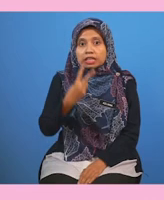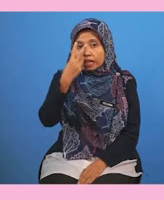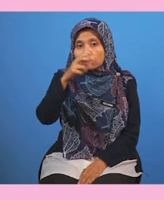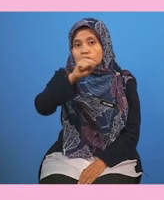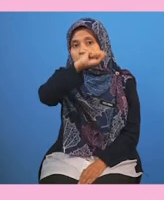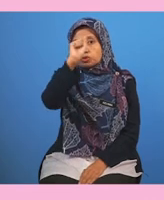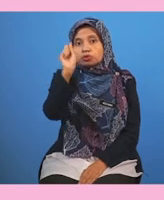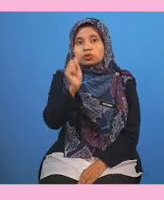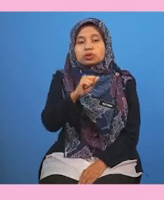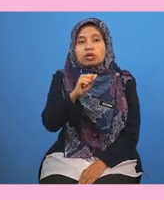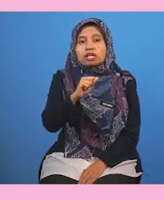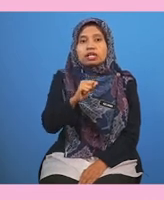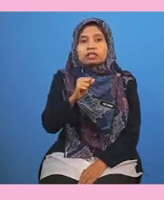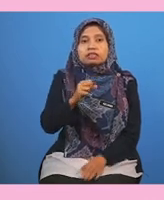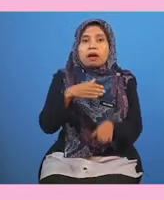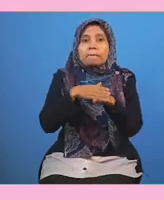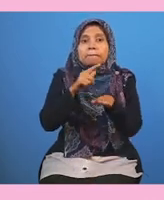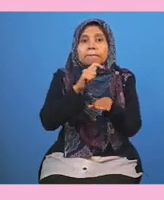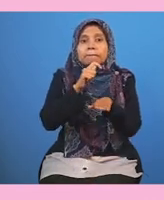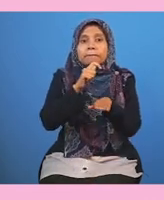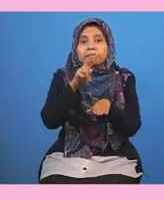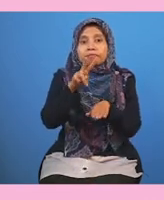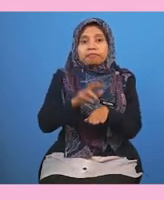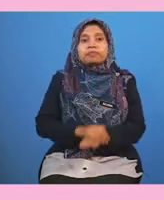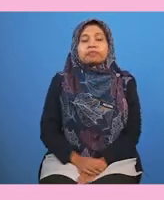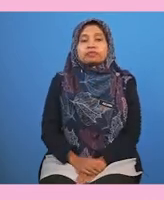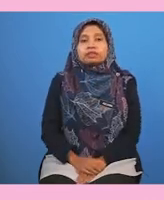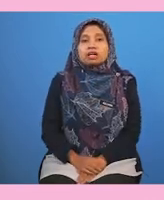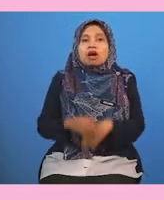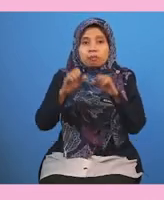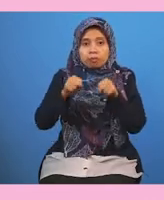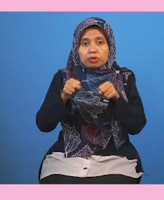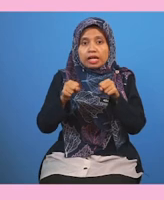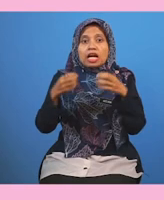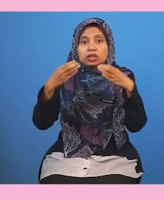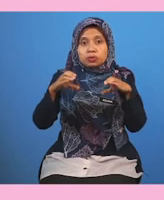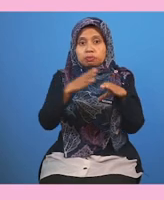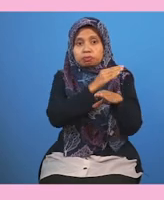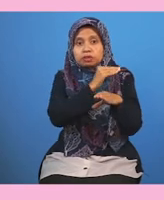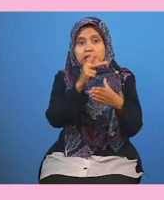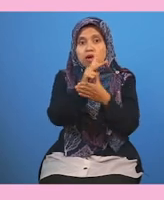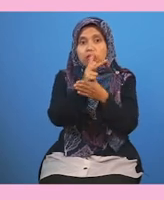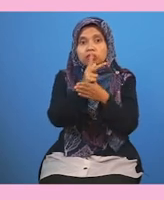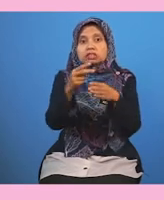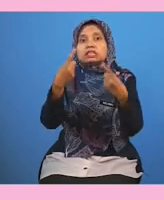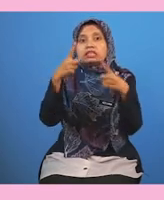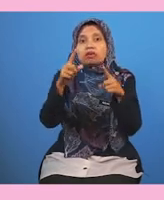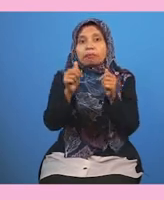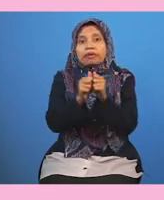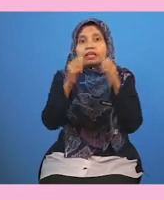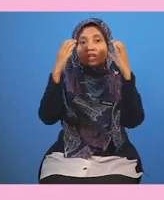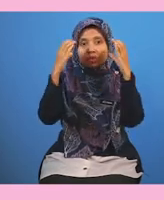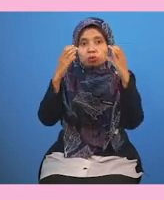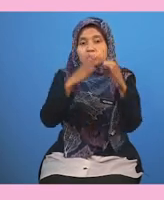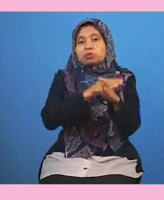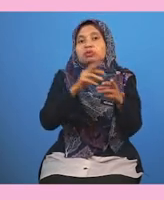Sila lihat soalan pada skrin. Para pelajar sekalian boleh mencuba dan berkongsi jawapan dengan